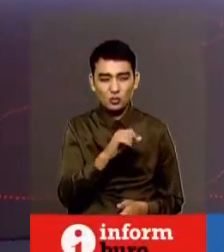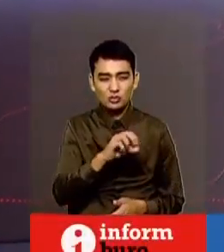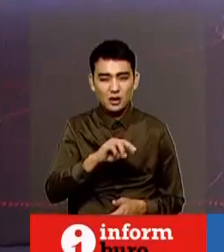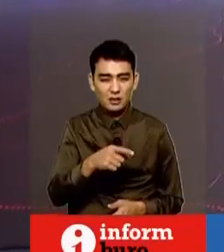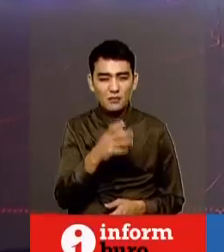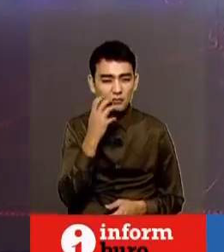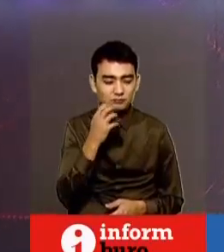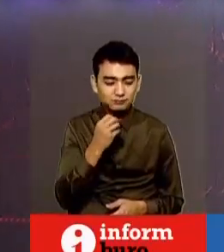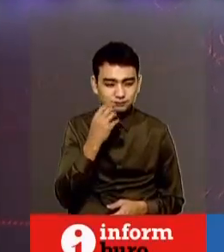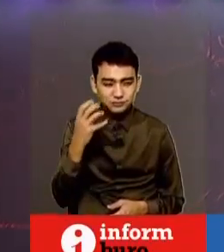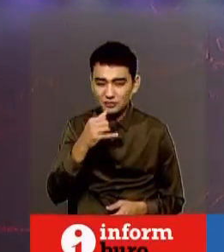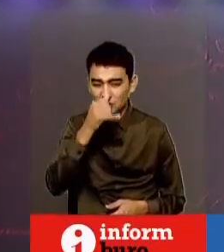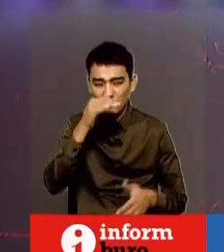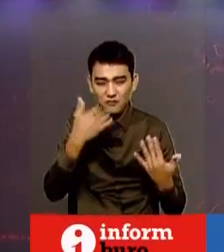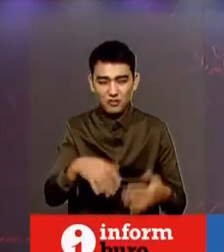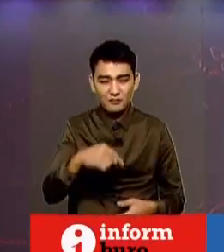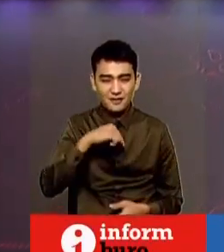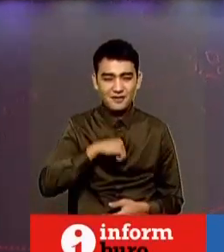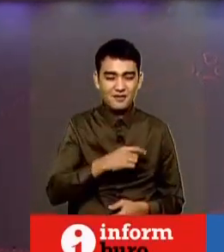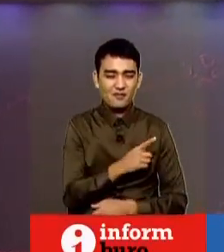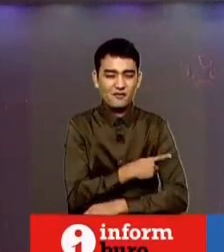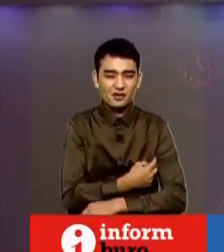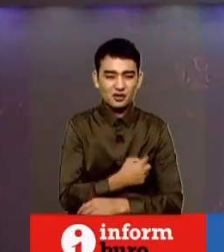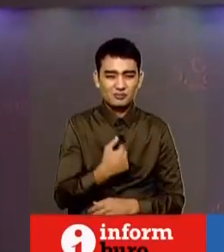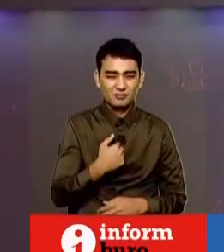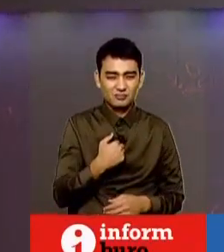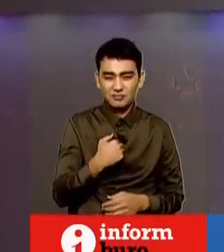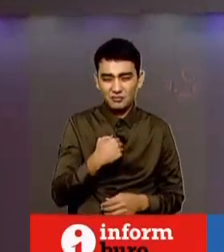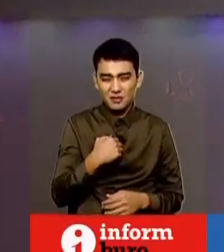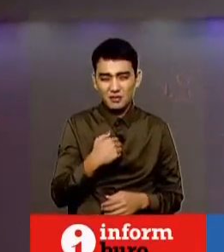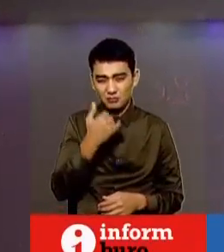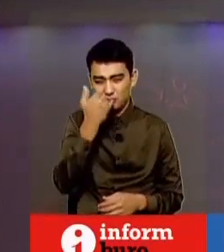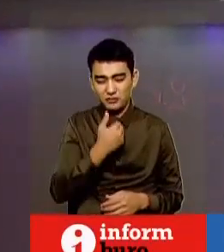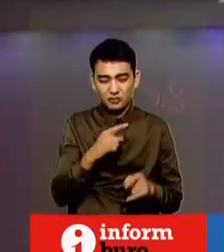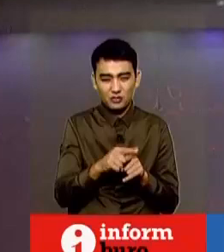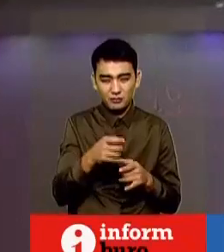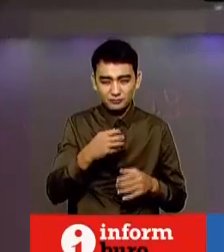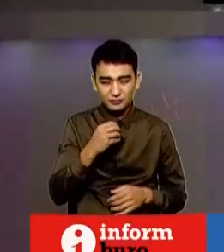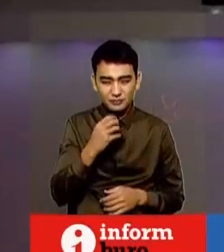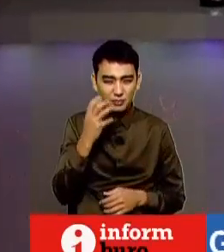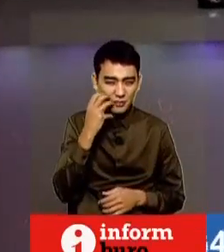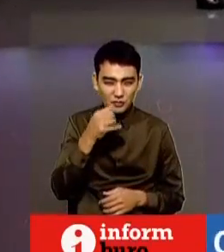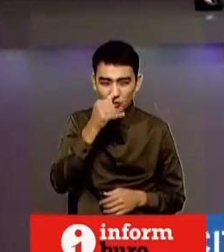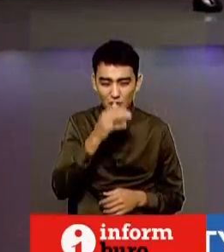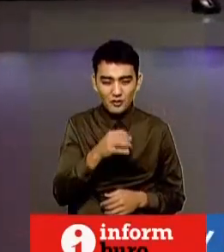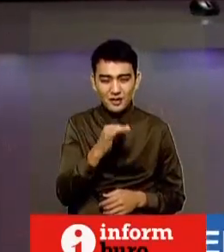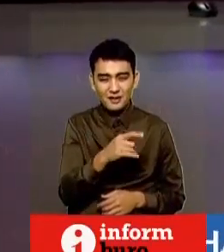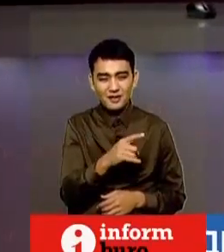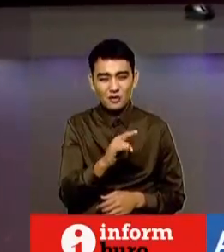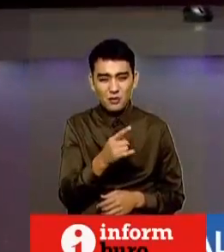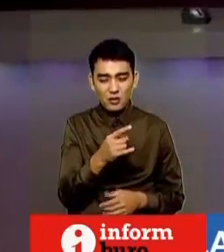алмайды. Өйткені ақ халаттылар жатырымды алып тастады дейді келіншек. Қайғыдан қан жұтқан әйел нәрестенің шетінеп кетуіне